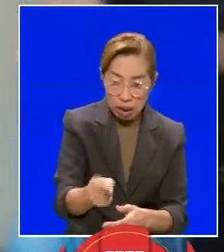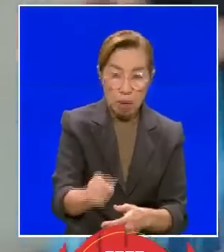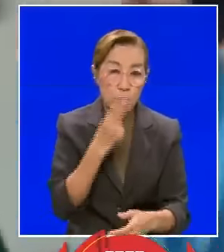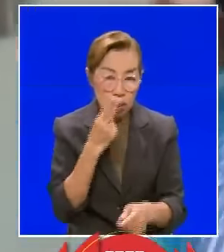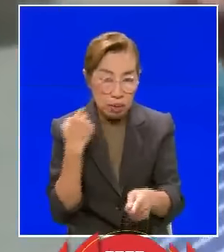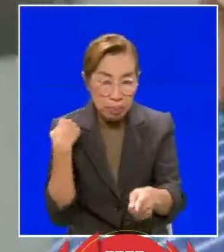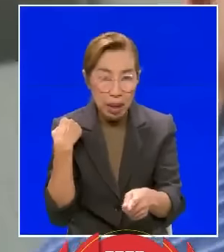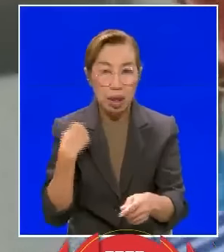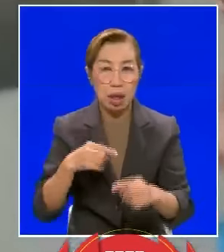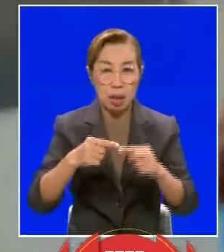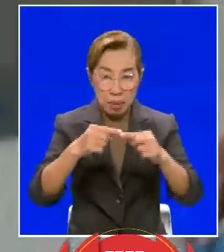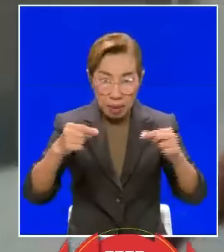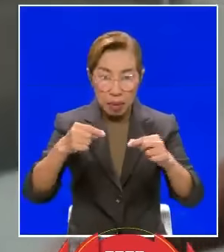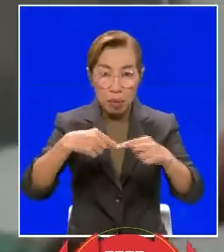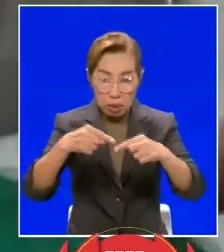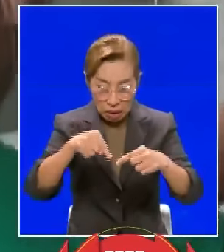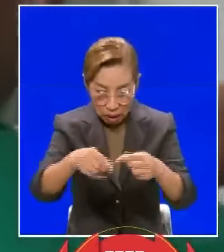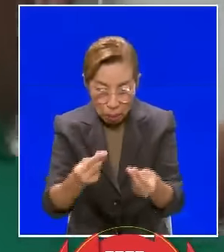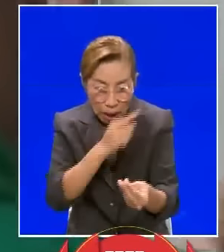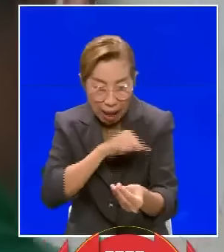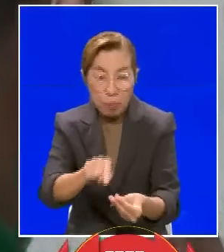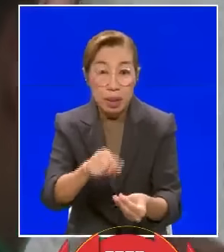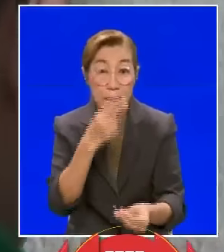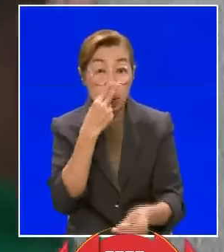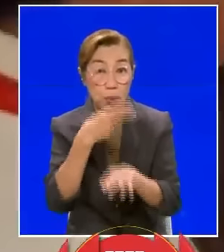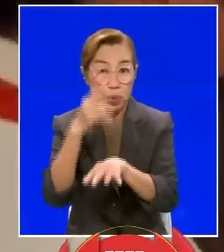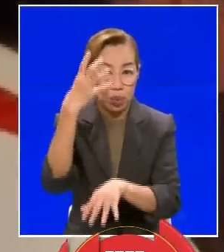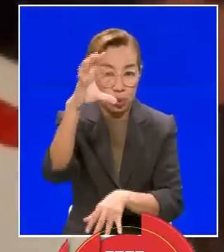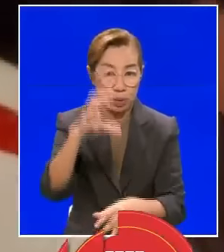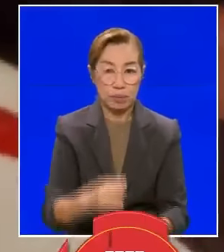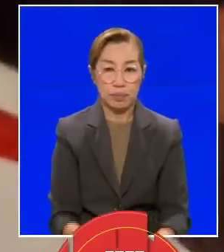ลองไปดูคลิปช่วงที่เจ้าหน้าที่เขาเทให้ดูค่ะ